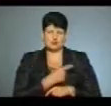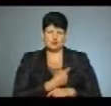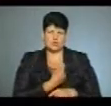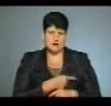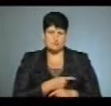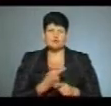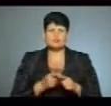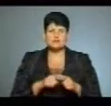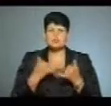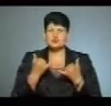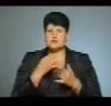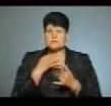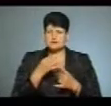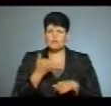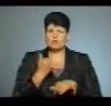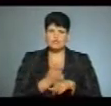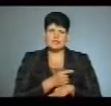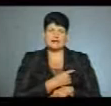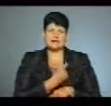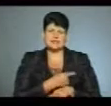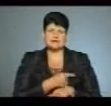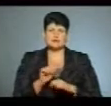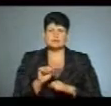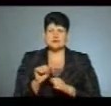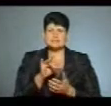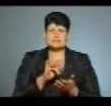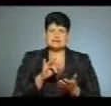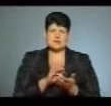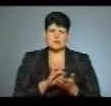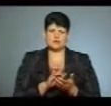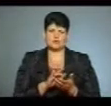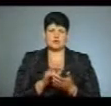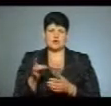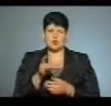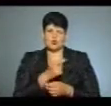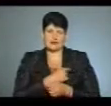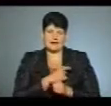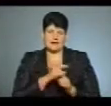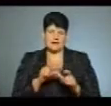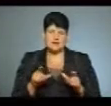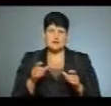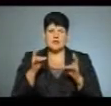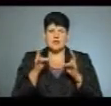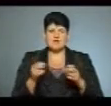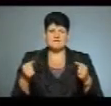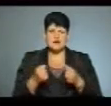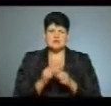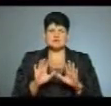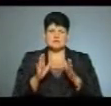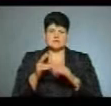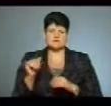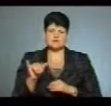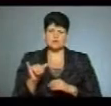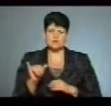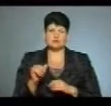сьогодні повідомив головний лікар Теребовлянської центральної районної лікарні Михайло Никируй. Аварія сталася у суботу, 3 серпня. Тоді